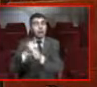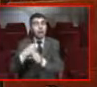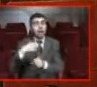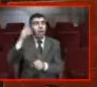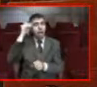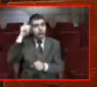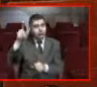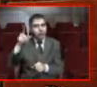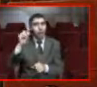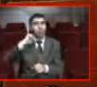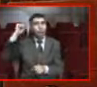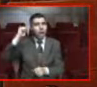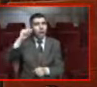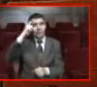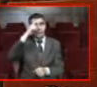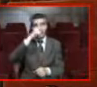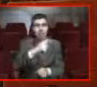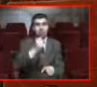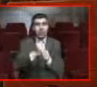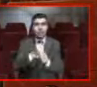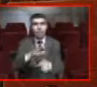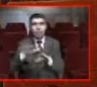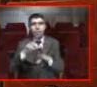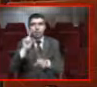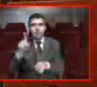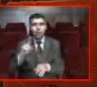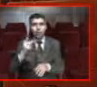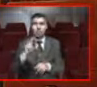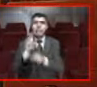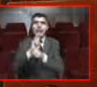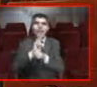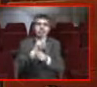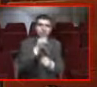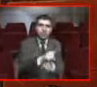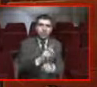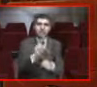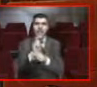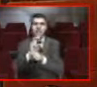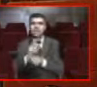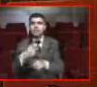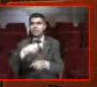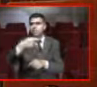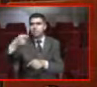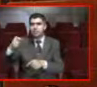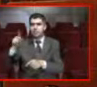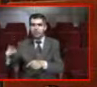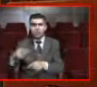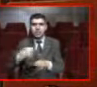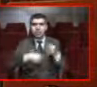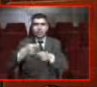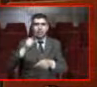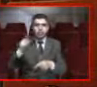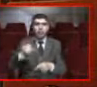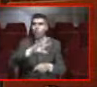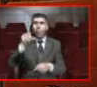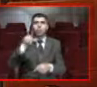منحة التعويض الإجمالي وراتب المعاش العطب، كاين رخص النقل العمومي مسافرين والخسيره الايجار، كاين واحد المجموعه الامور تعملات. لكن مادام